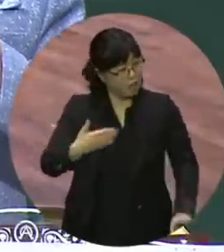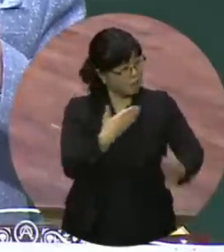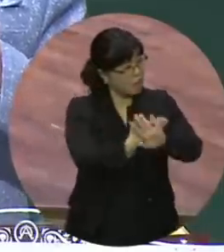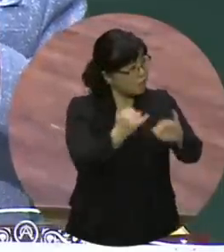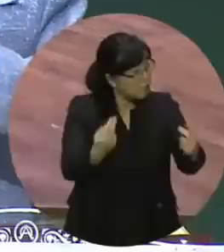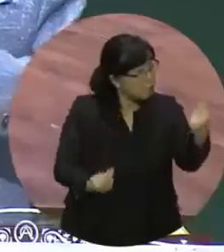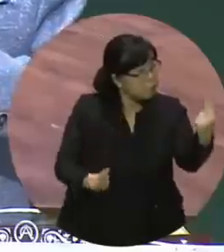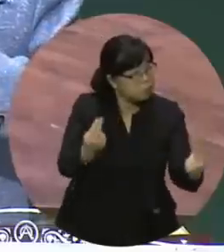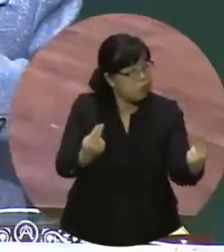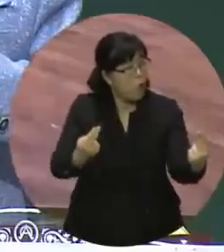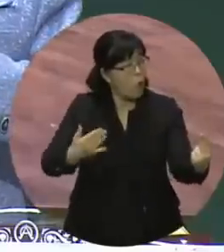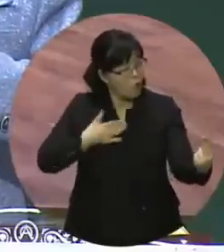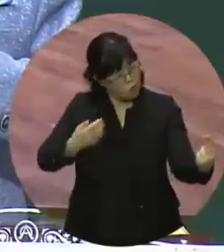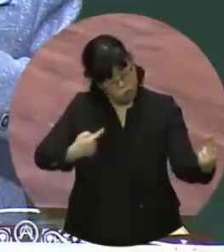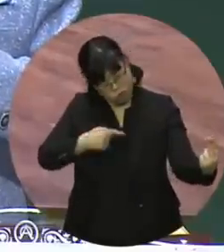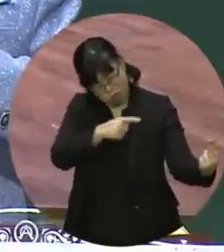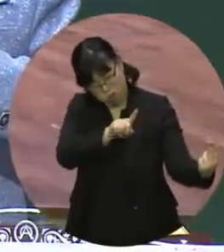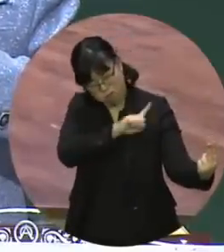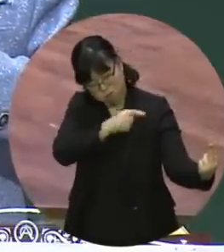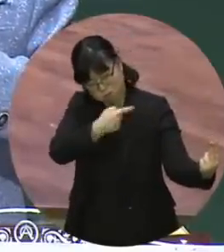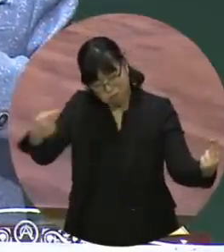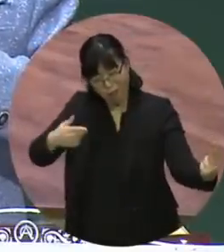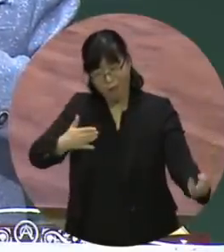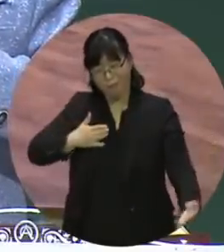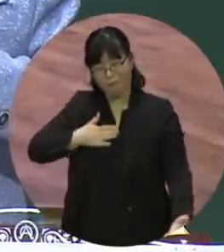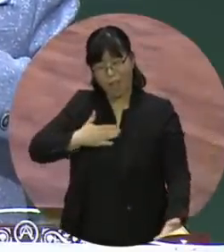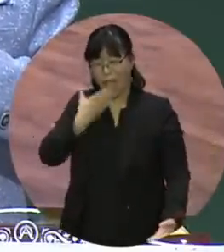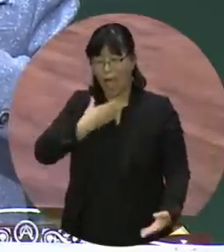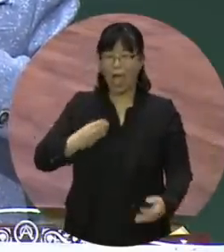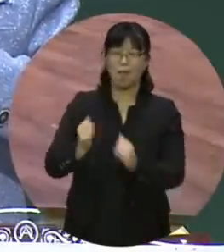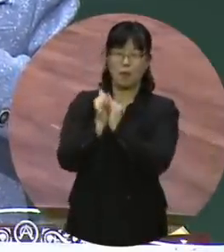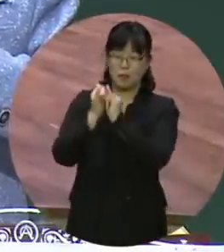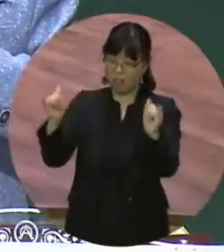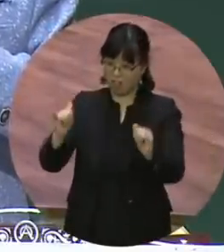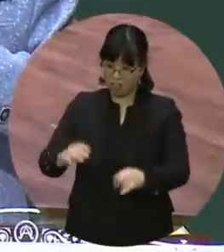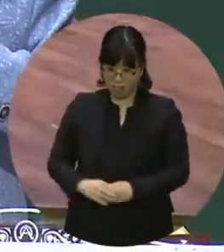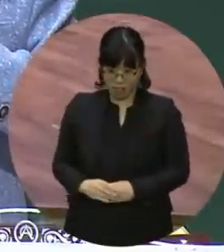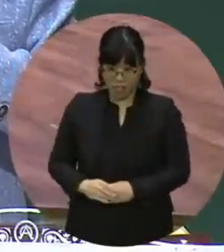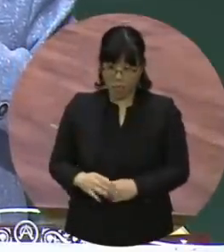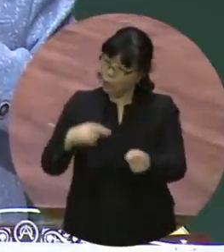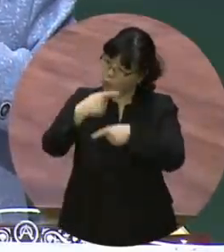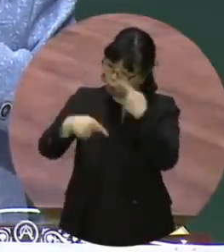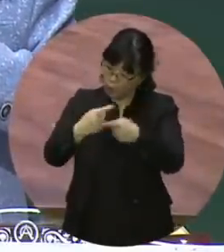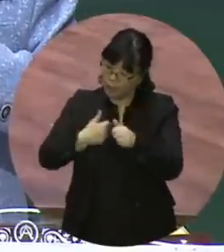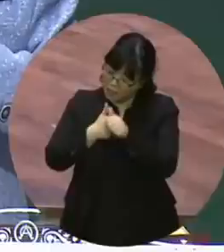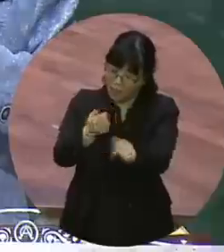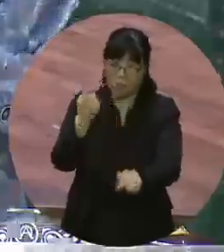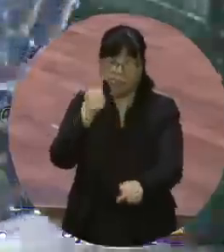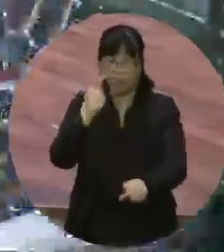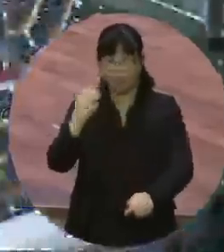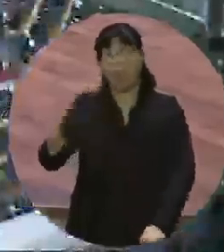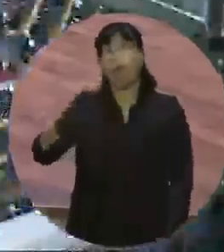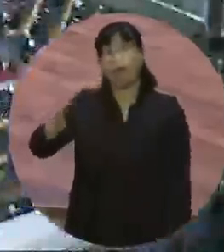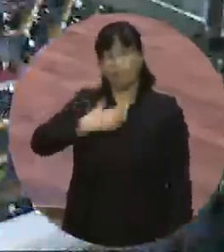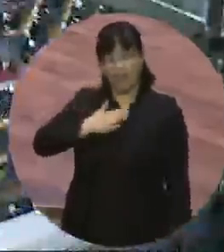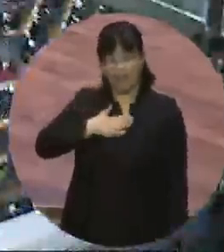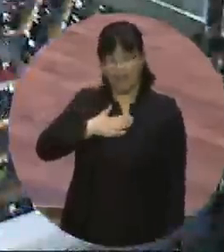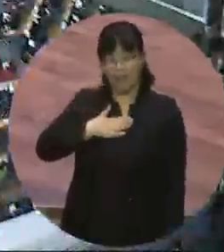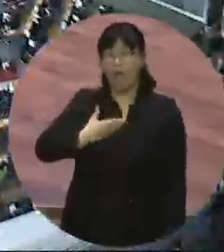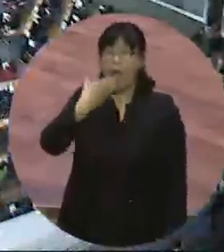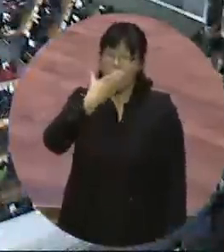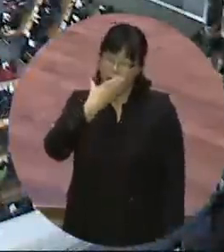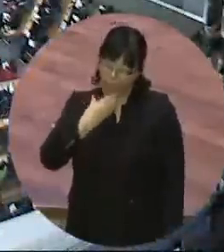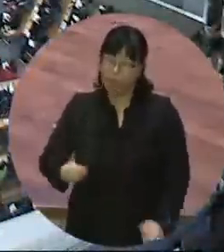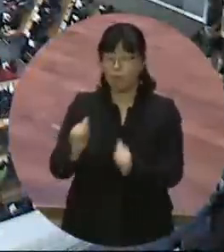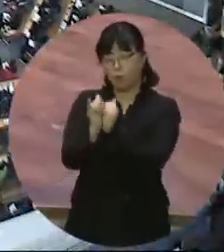사람이야. 난 행복자야. 한 소리 내보세요. 나는 행복자다. 오늘